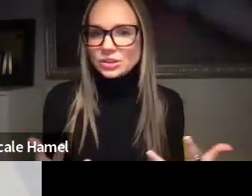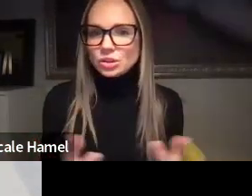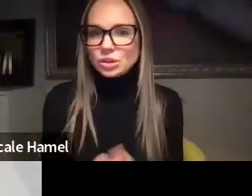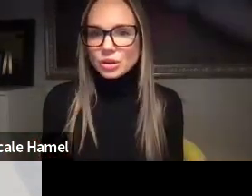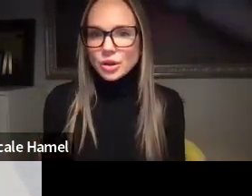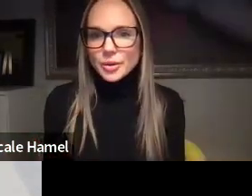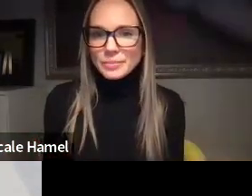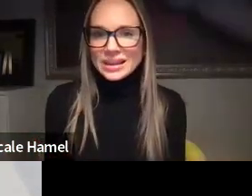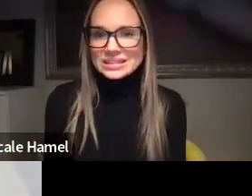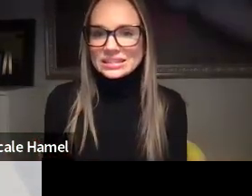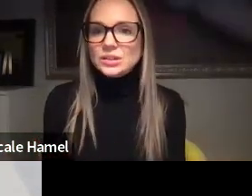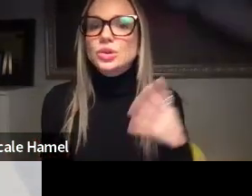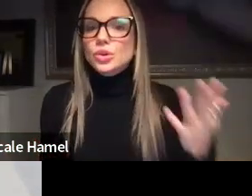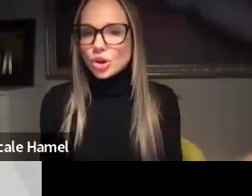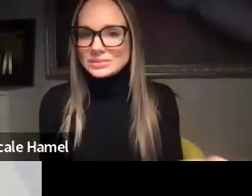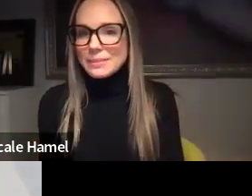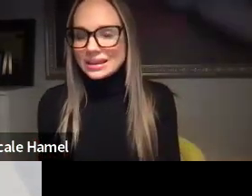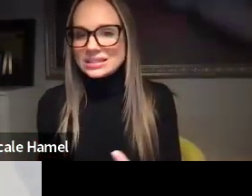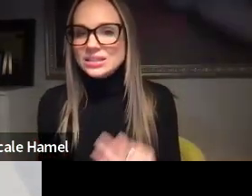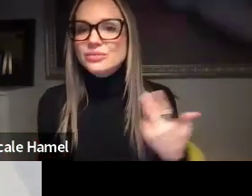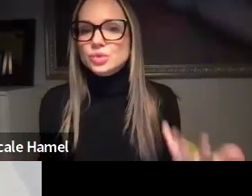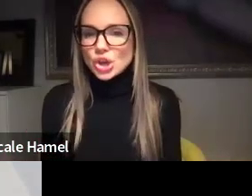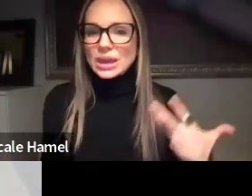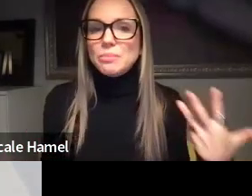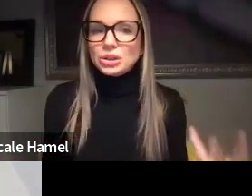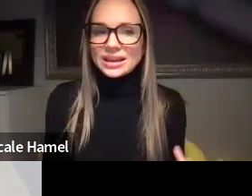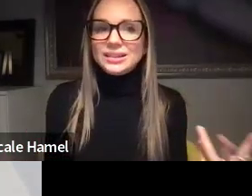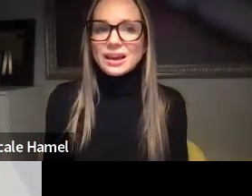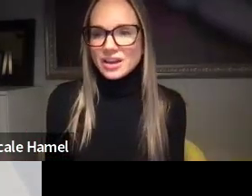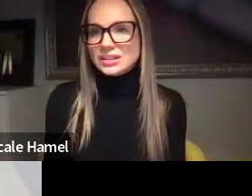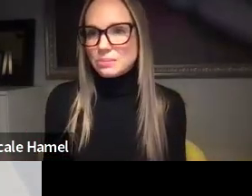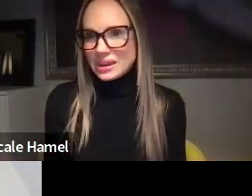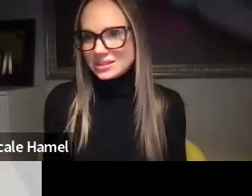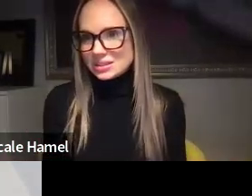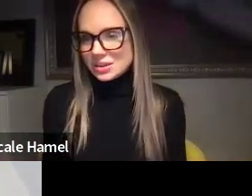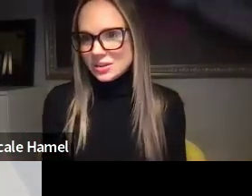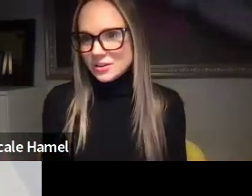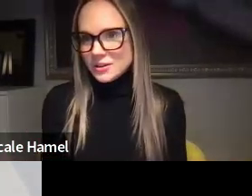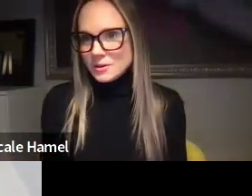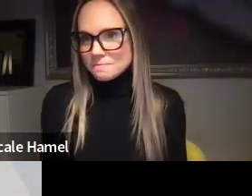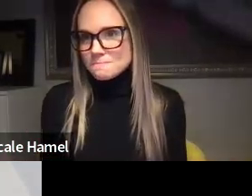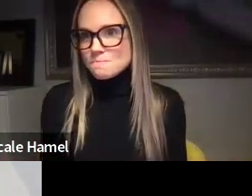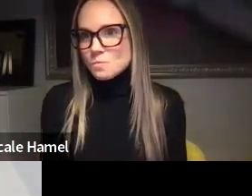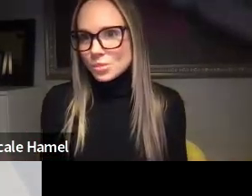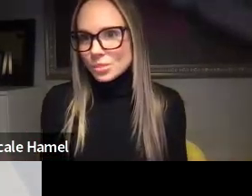Puis ça donne plein de styles. Comme c'est marqué ici, vous aurez peut-être à faire des pinces.